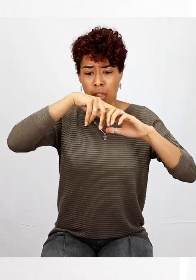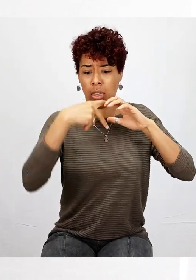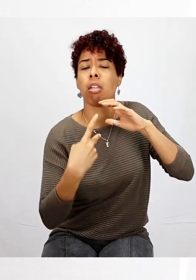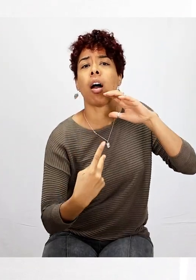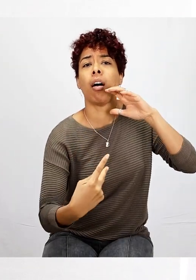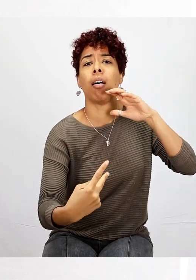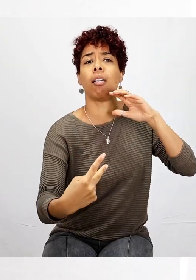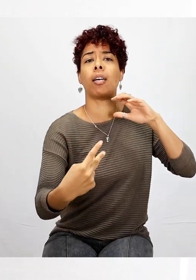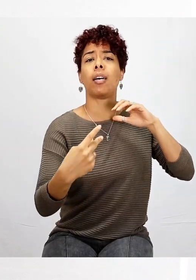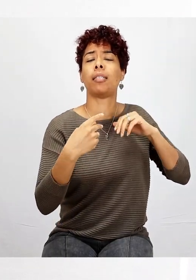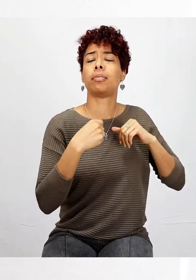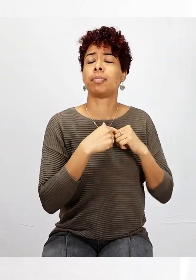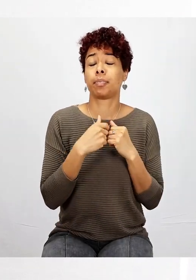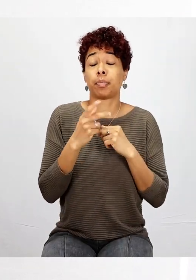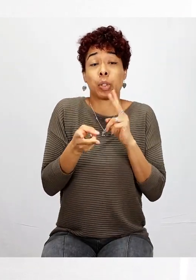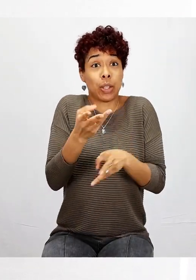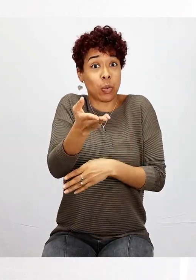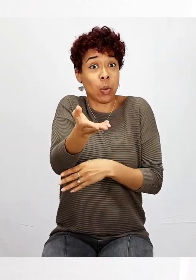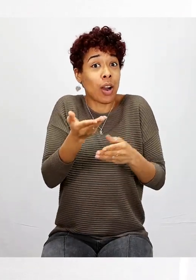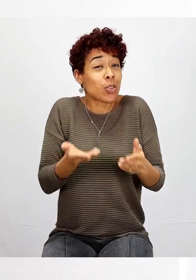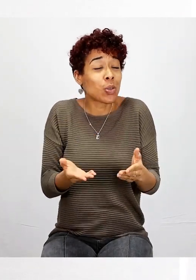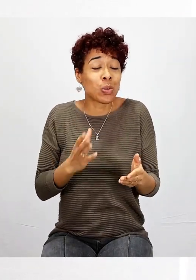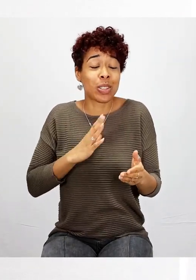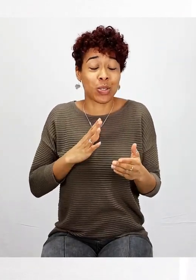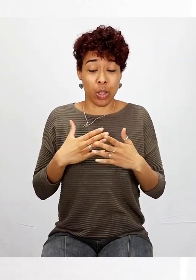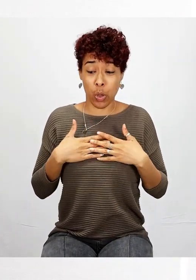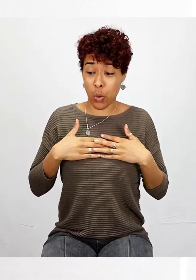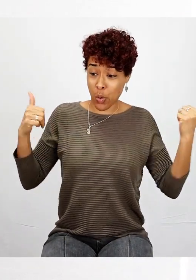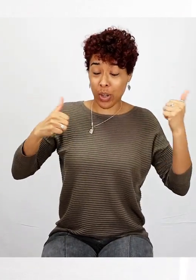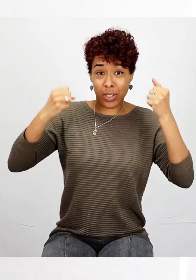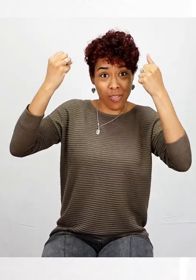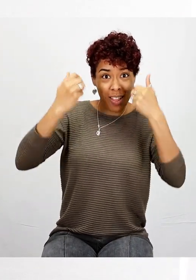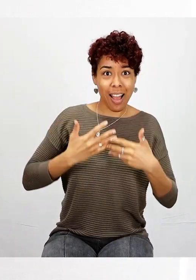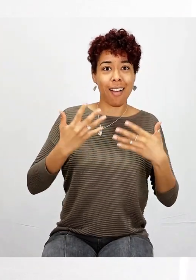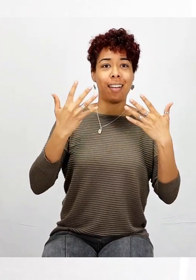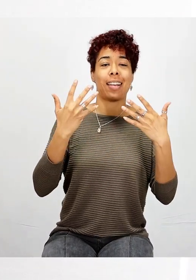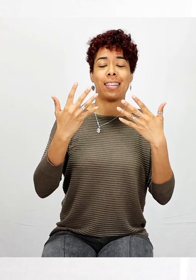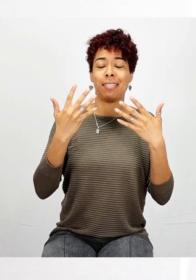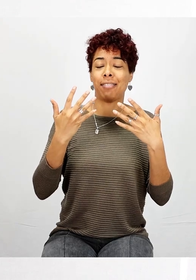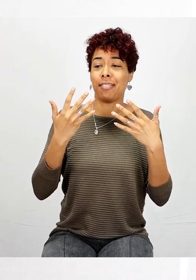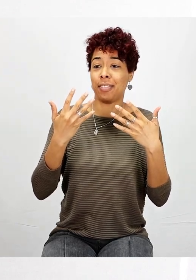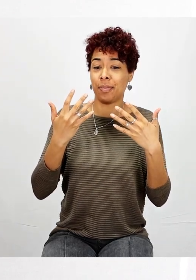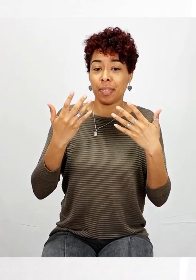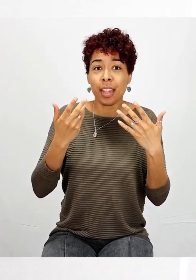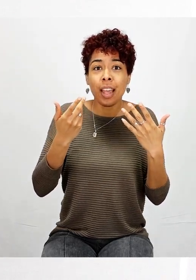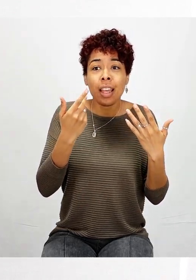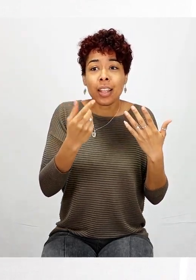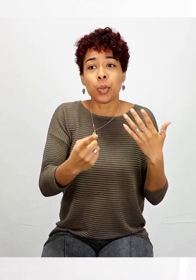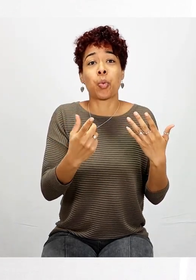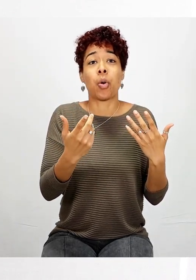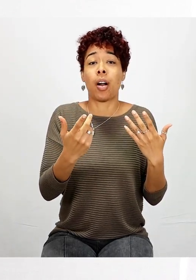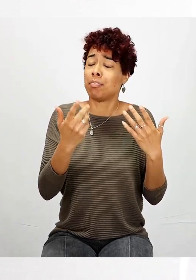qu'aujourd'hui, là, tu as aujourd'hui une guérison qui est arrivée dans ta vie, soit celui ou